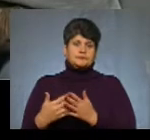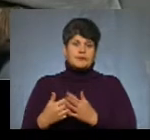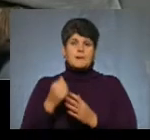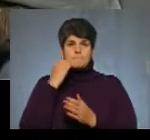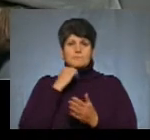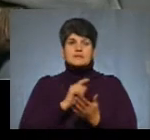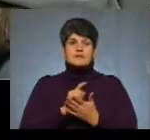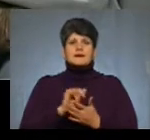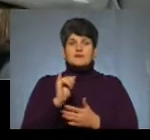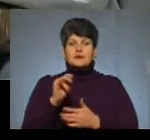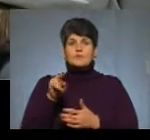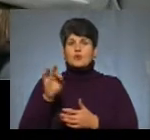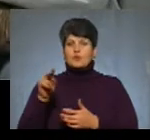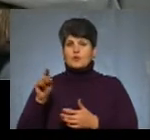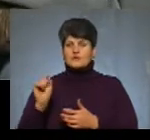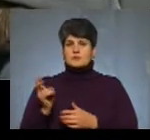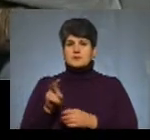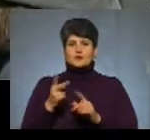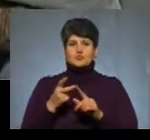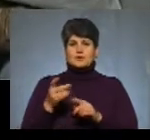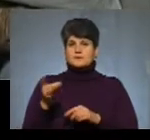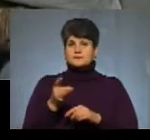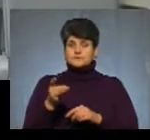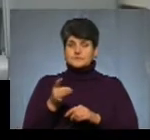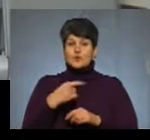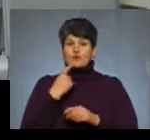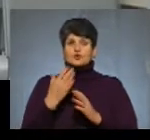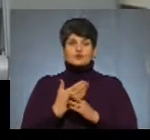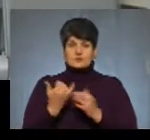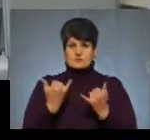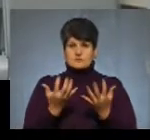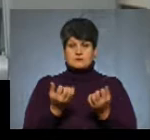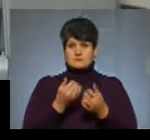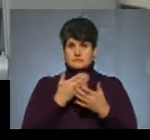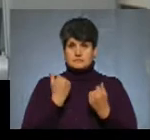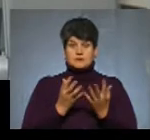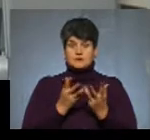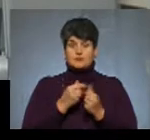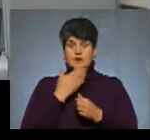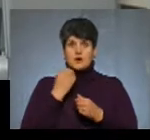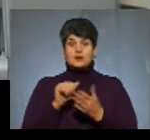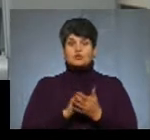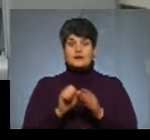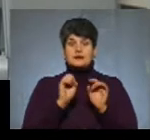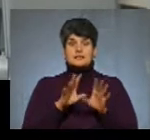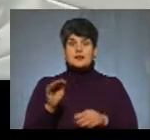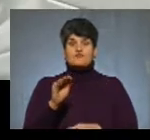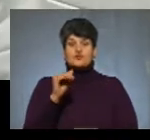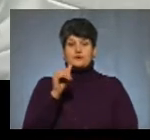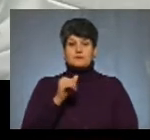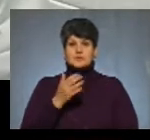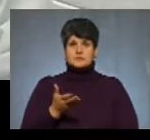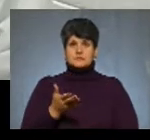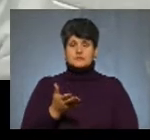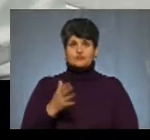Пенсіонерка Ірина Полковник прийшла на прийом у друге. Каже, субсидію й досі не нарахували, хоча документи здала у жовтні. Я